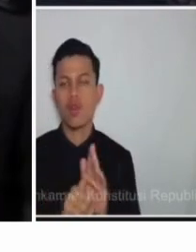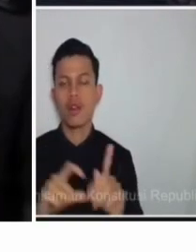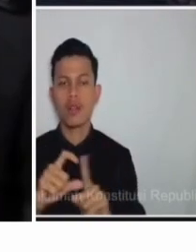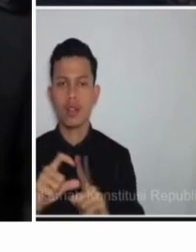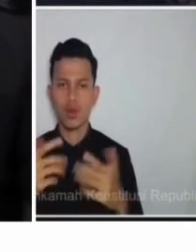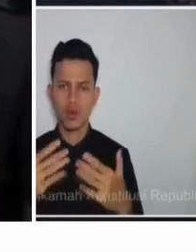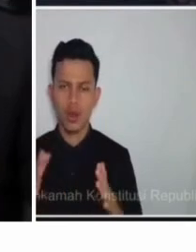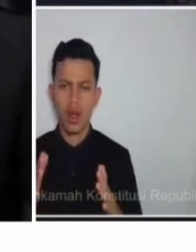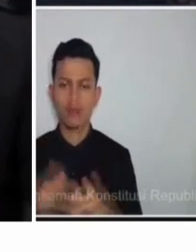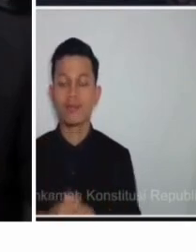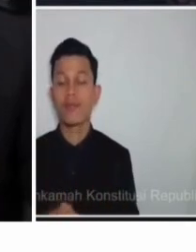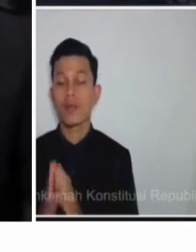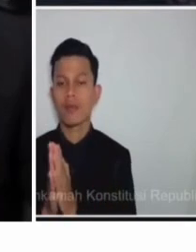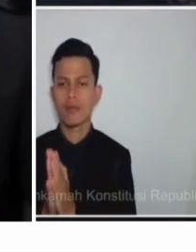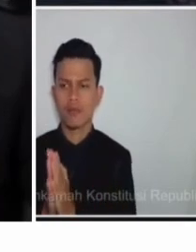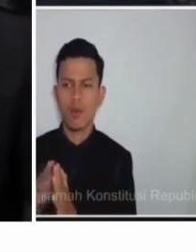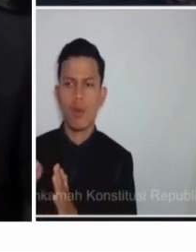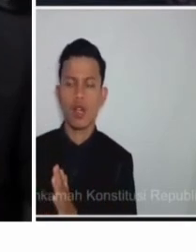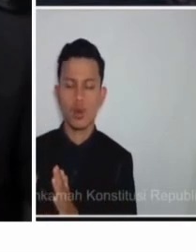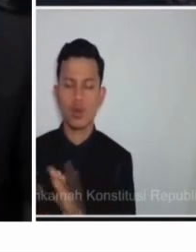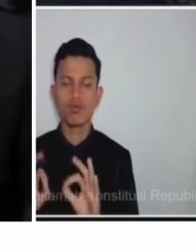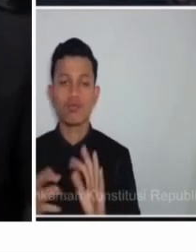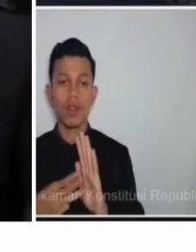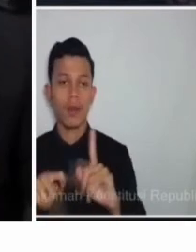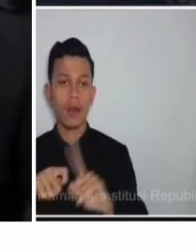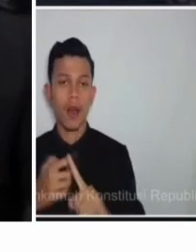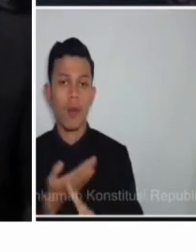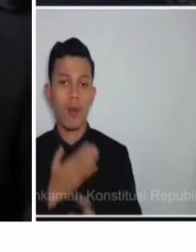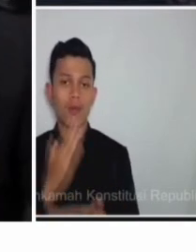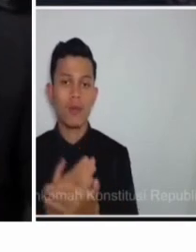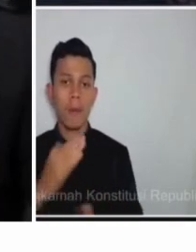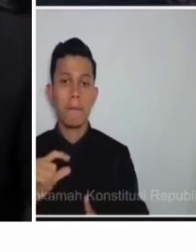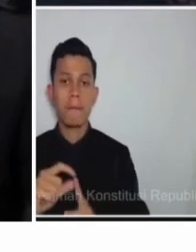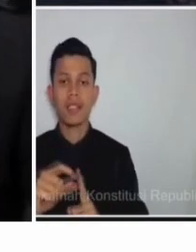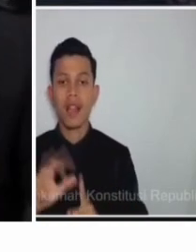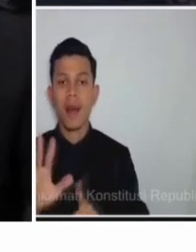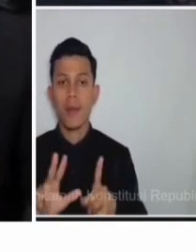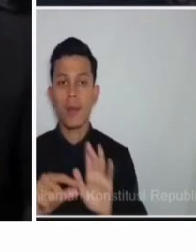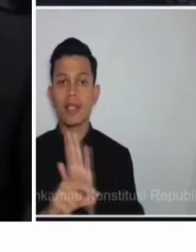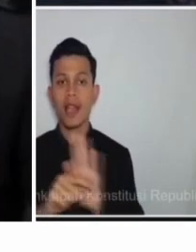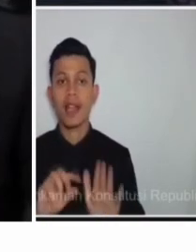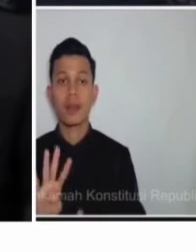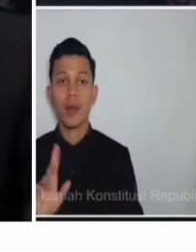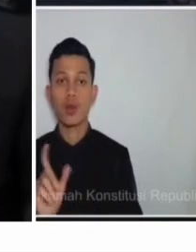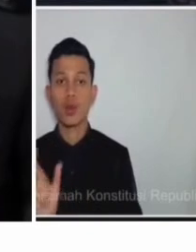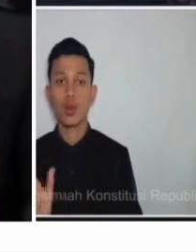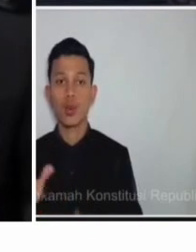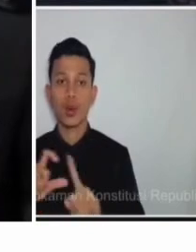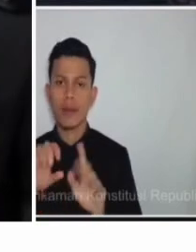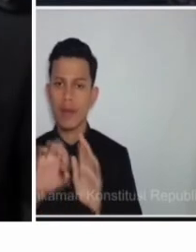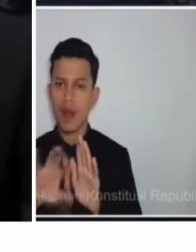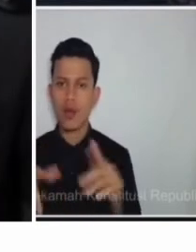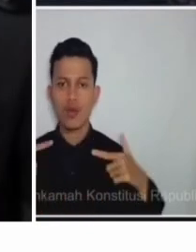menguji undang-undang terhadap undang-undang dasar yang keputusannya bersifat final and binding atau final dan